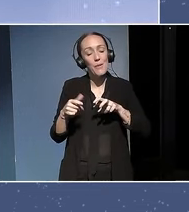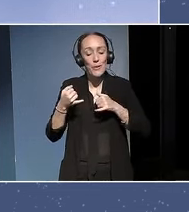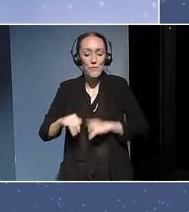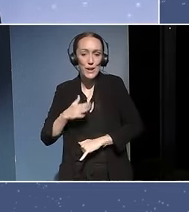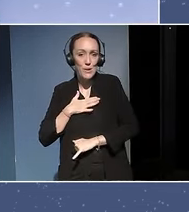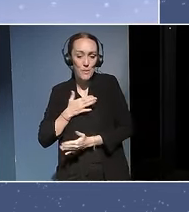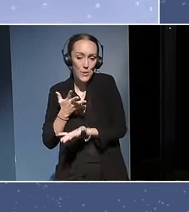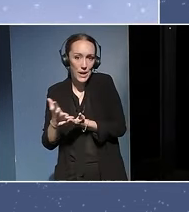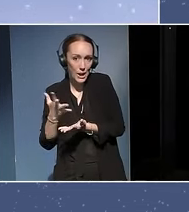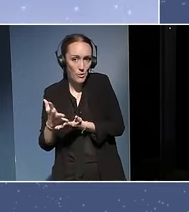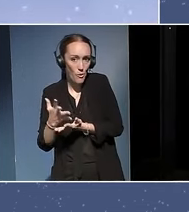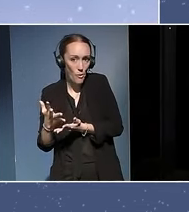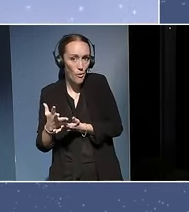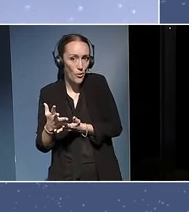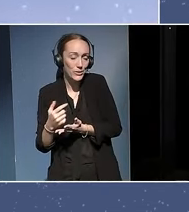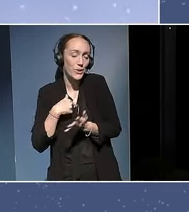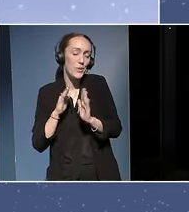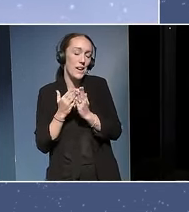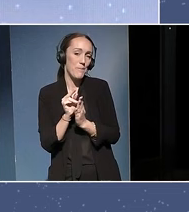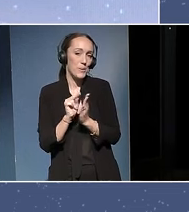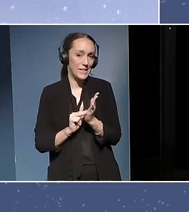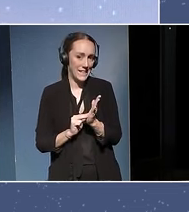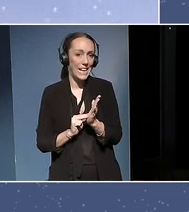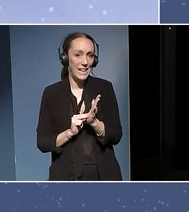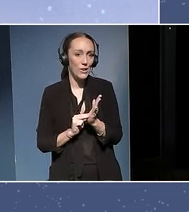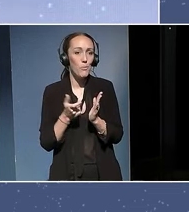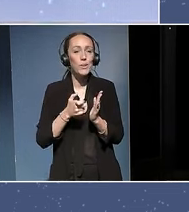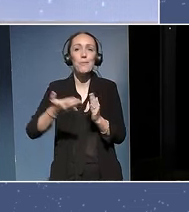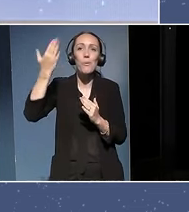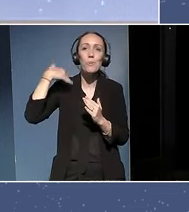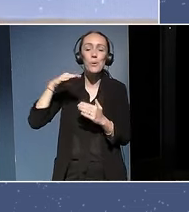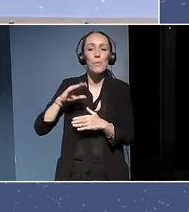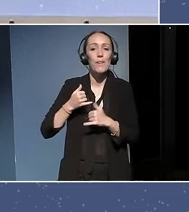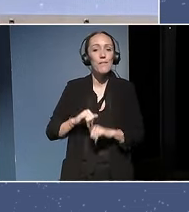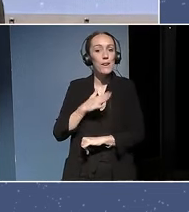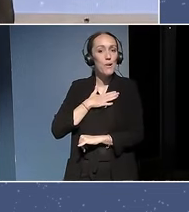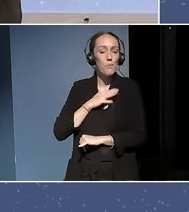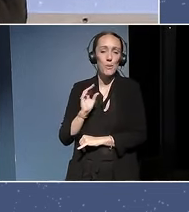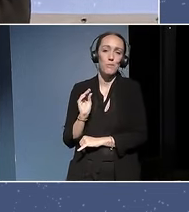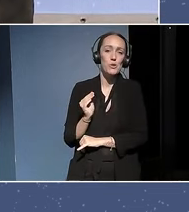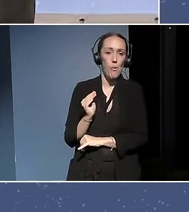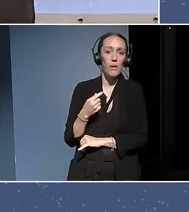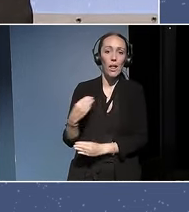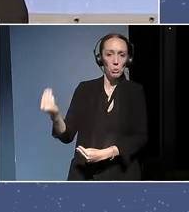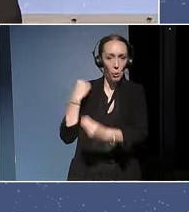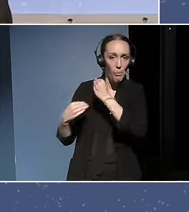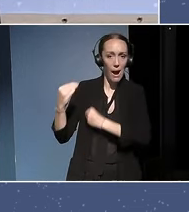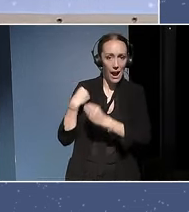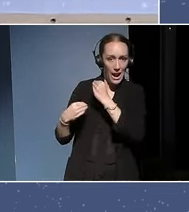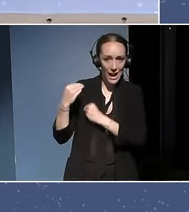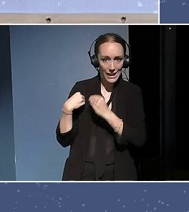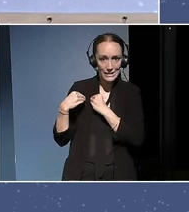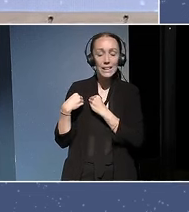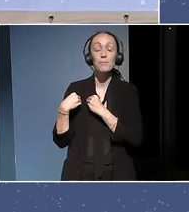risposto lo trovate questo libro e e qui c'è un riassunto per immagini di quello che facevamo tutti i